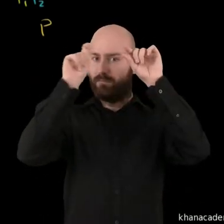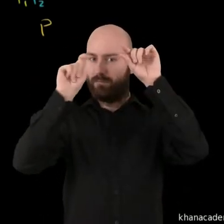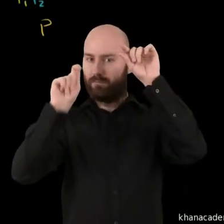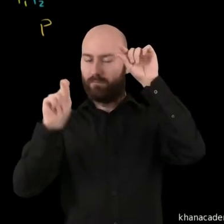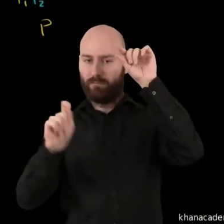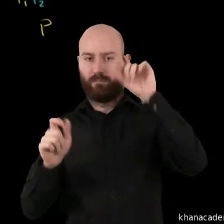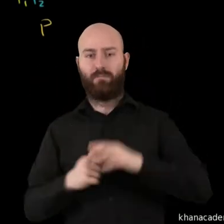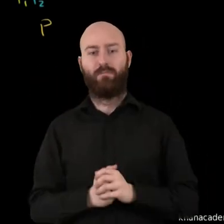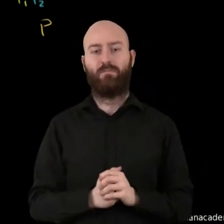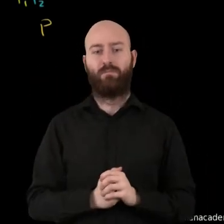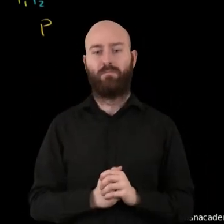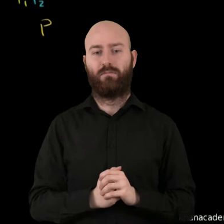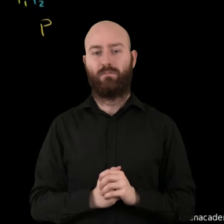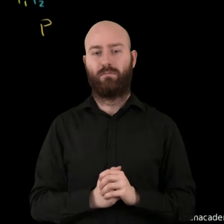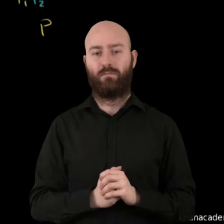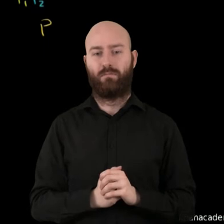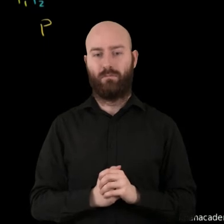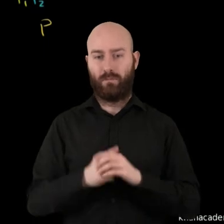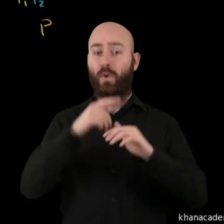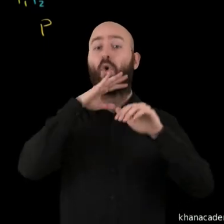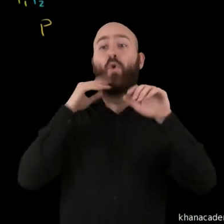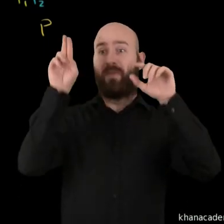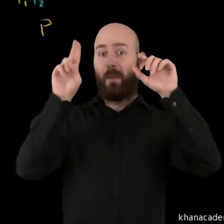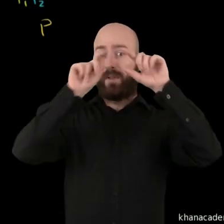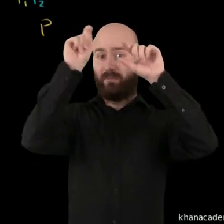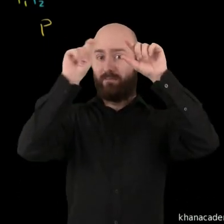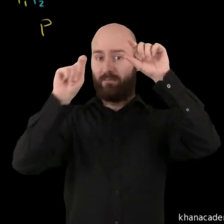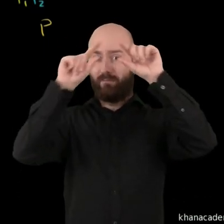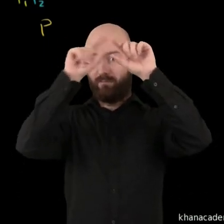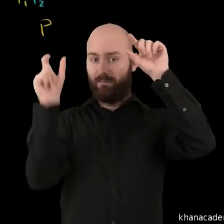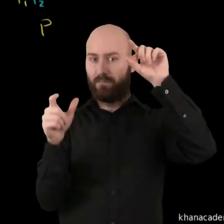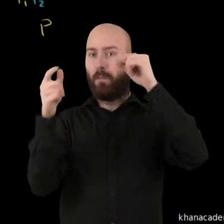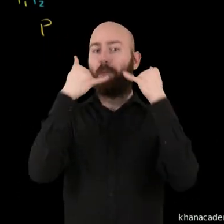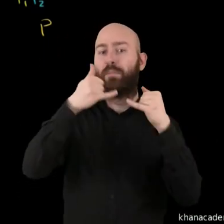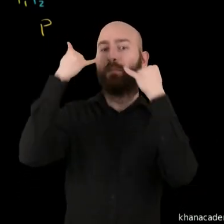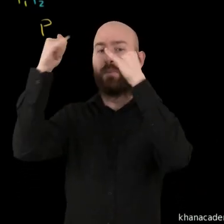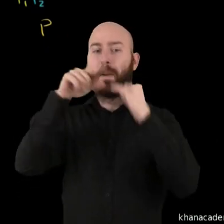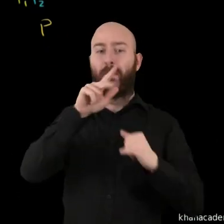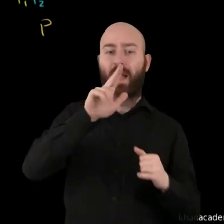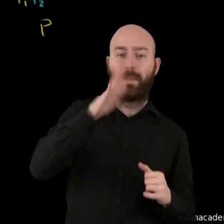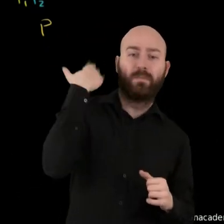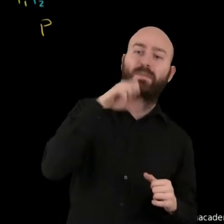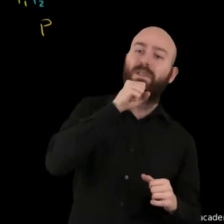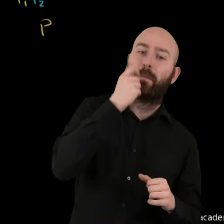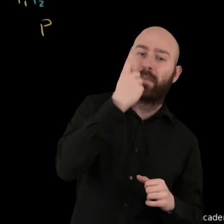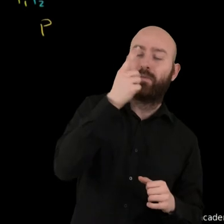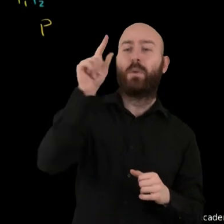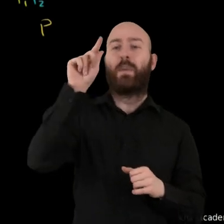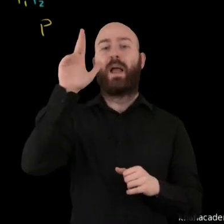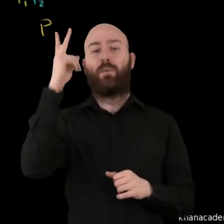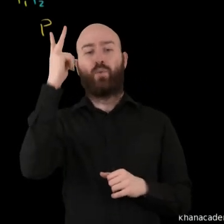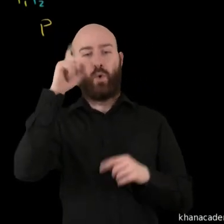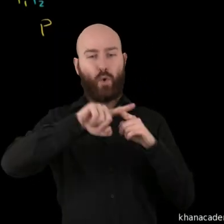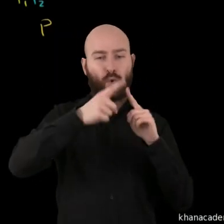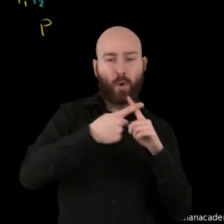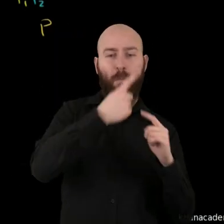niebiesko. Na podstawie wartości, które mamy tutaj, zaznaczam na niebiesko obszar. Różnica między PKB w